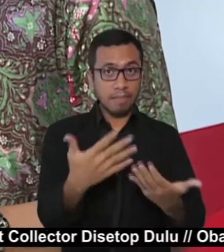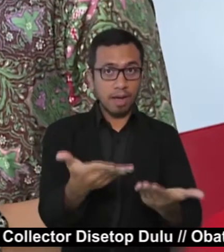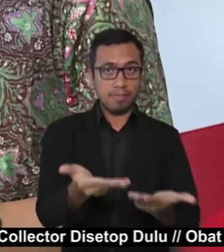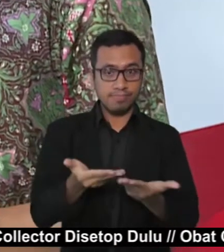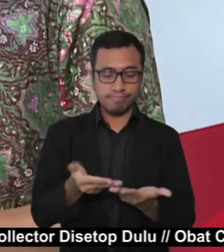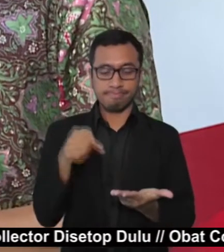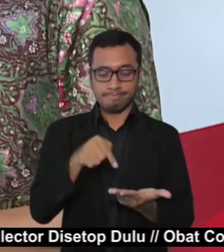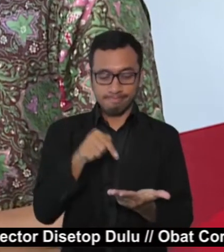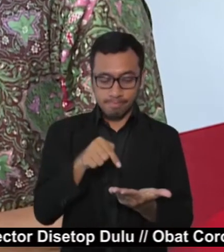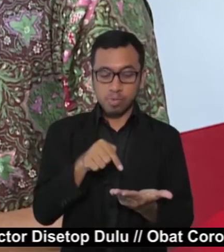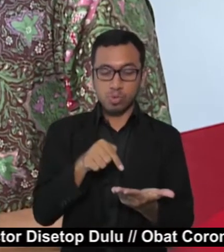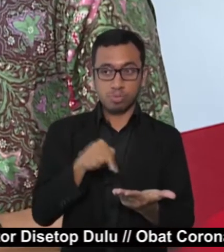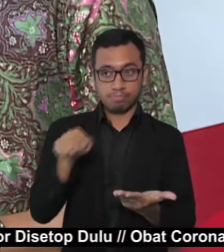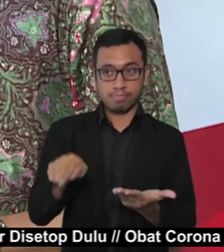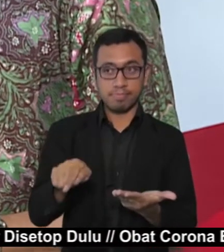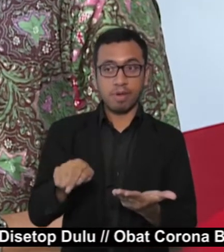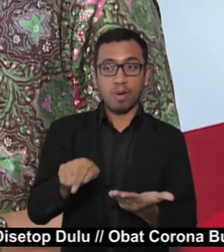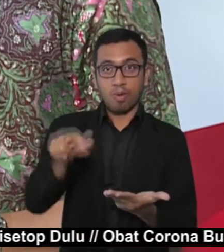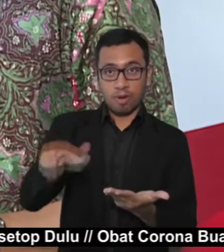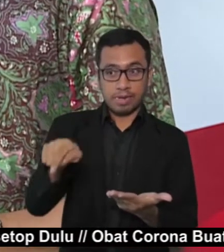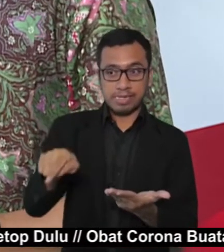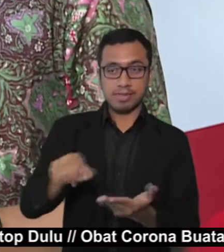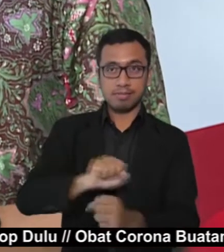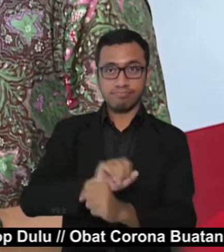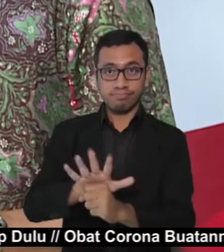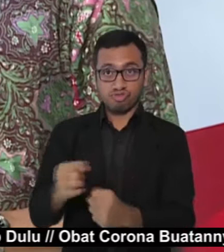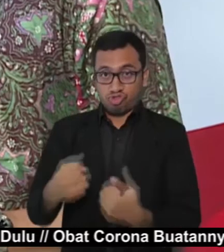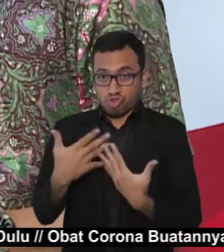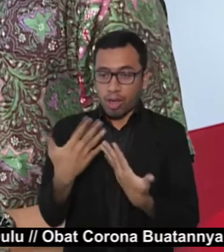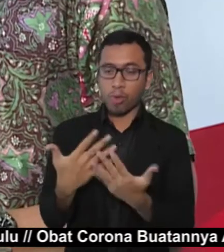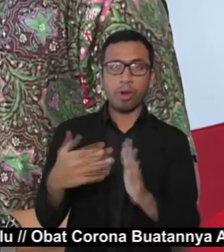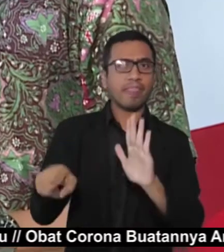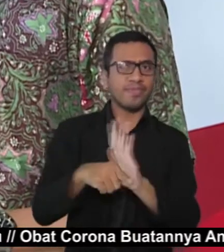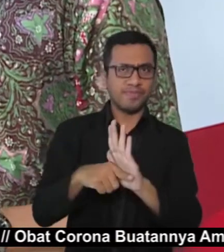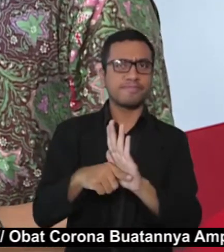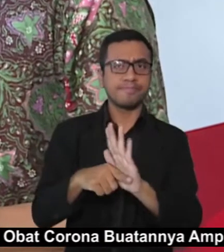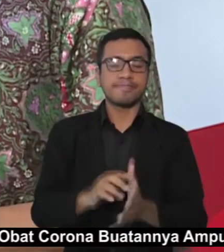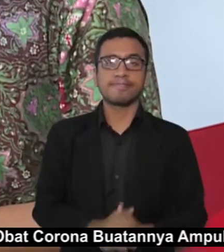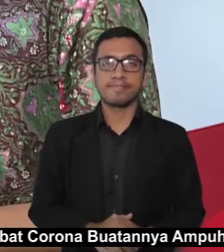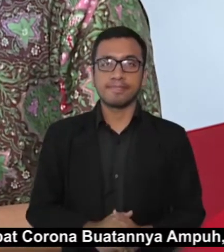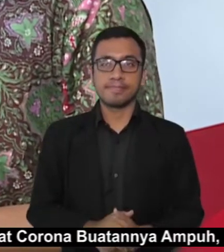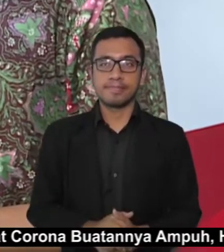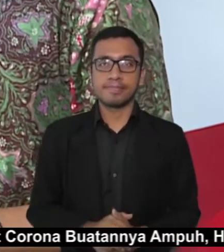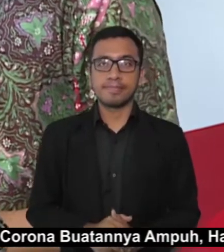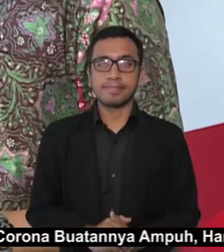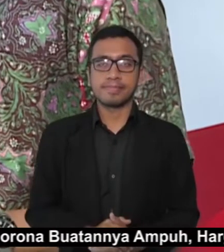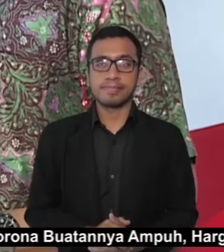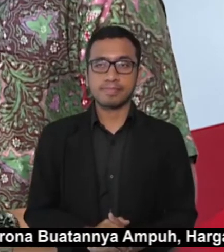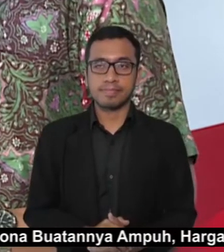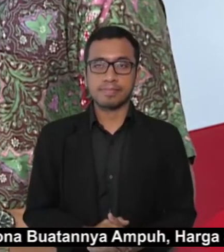apakah hasil Bapak Ibu semuanya positif atau negatif untuk yang melakukan tes